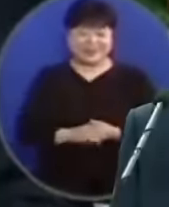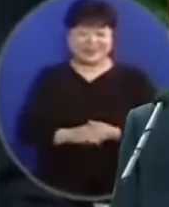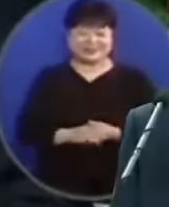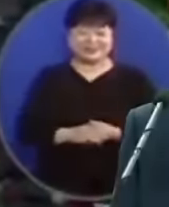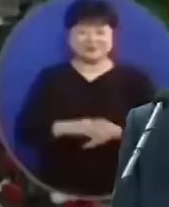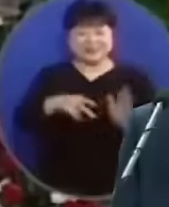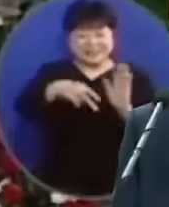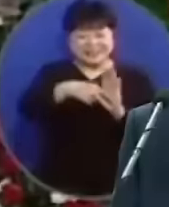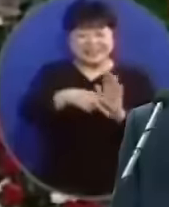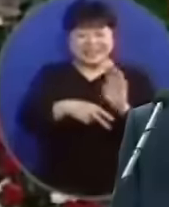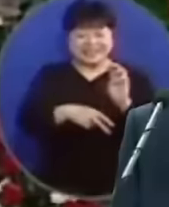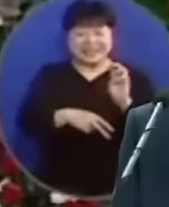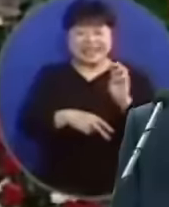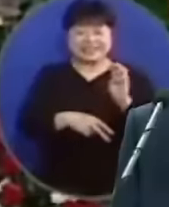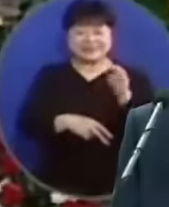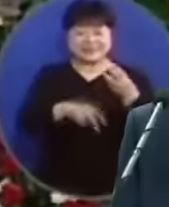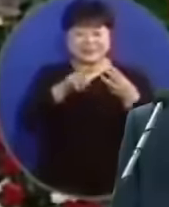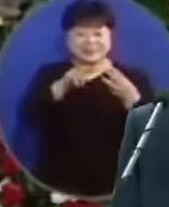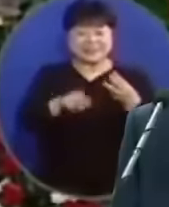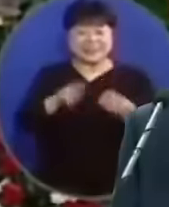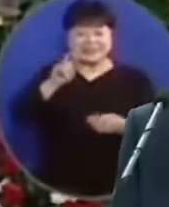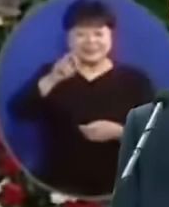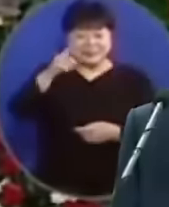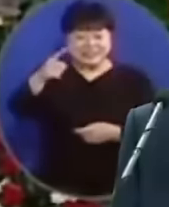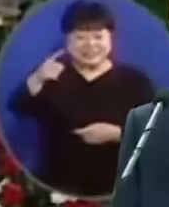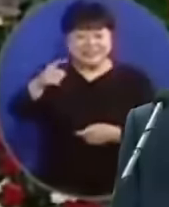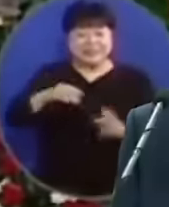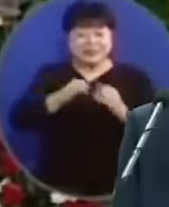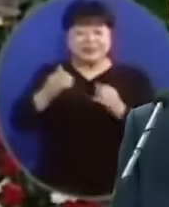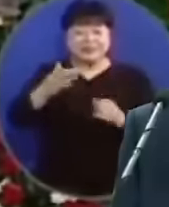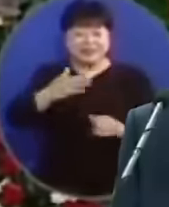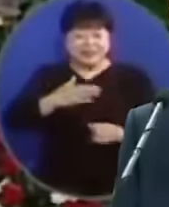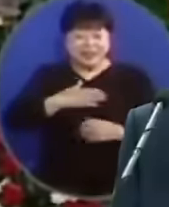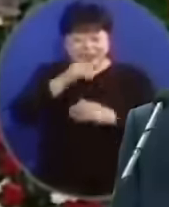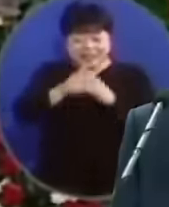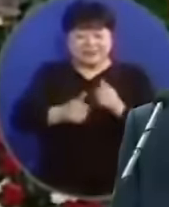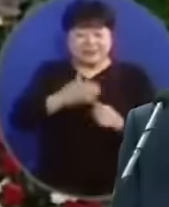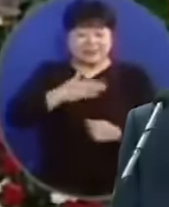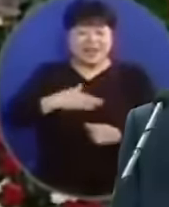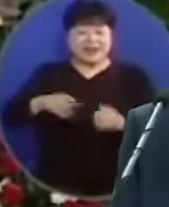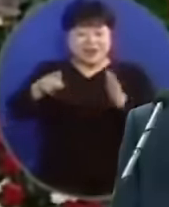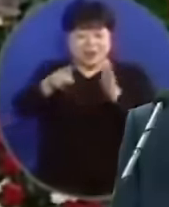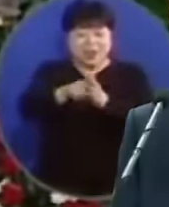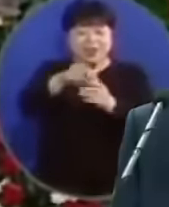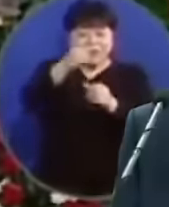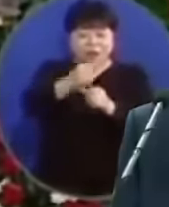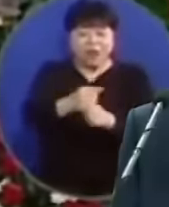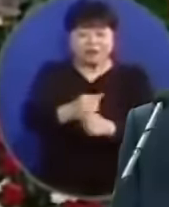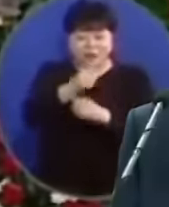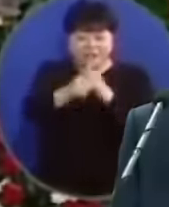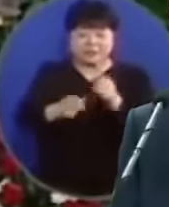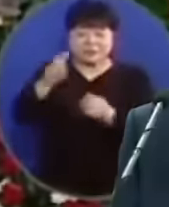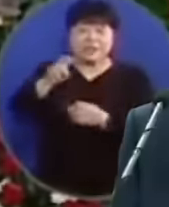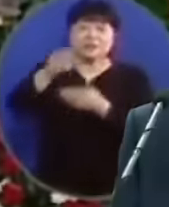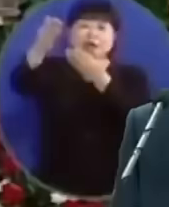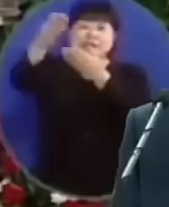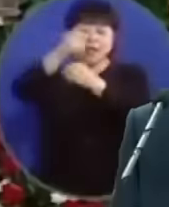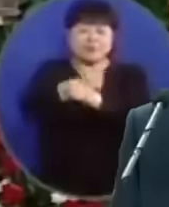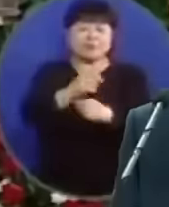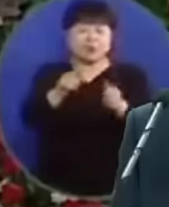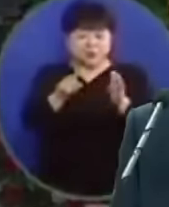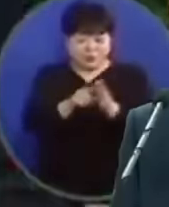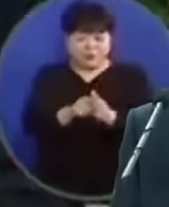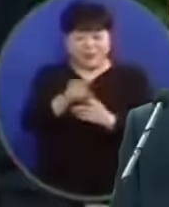이사야 43장 21절에 이 백성은 내가 나를 위하여 지었나니 나를 찬송하게 하리 하며